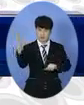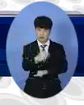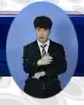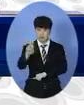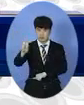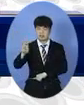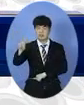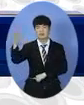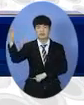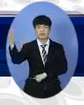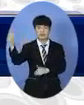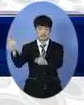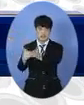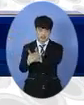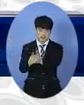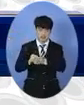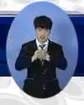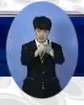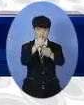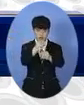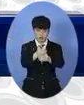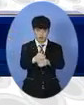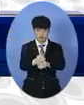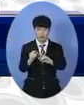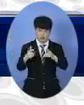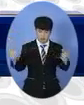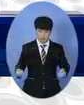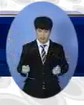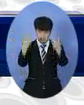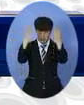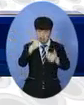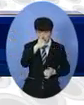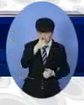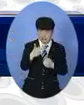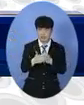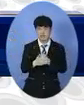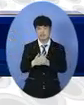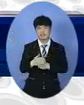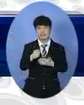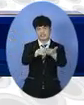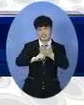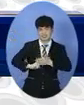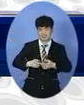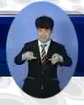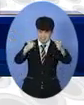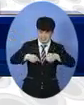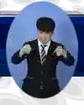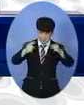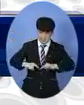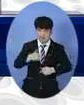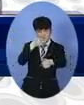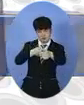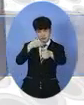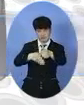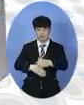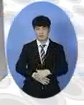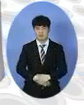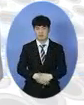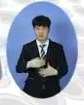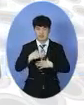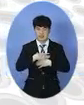받고 있는데요. 다양한 부대 행사와 함께 열릴 이번 평생학습축제에 시민 여러분의 많은 참여를 기다리고 있다는